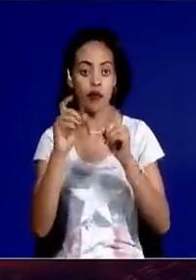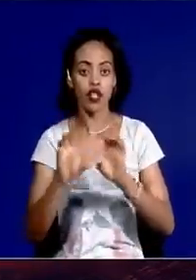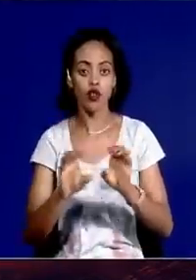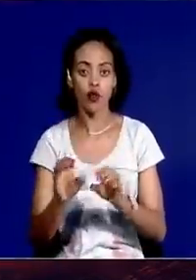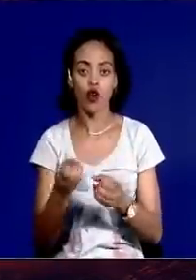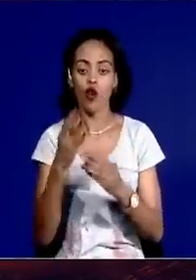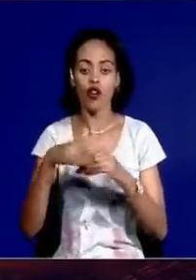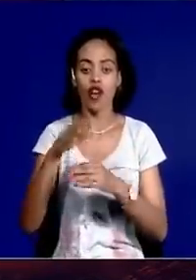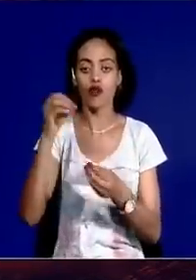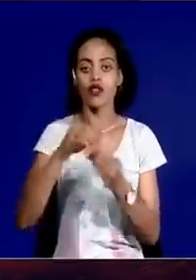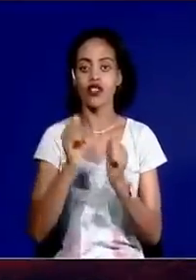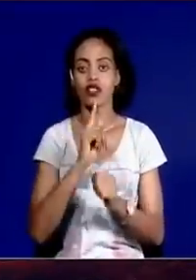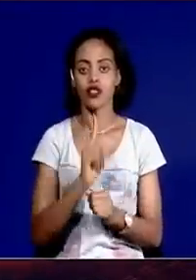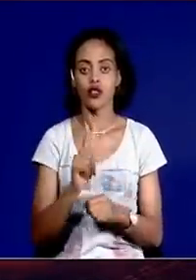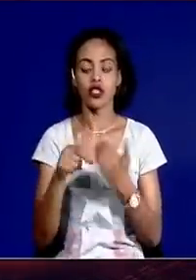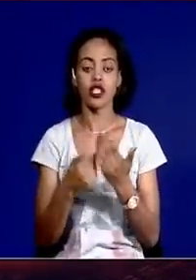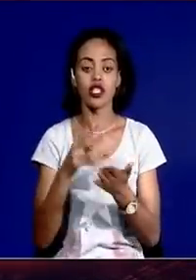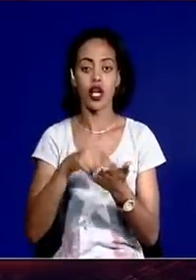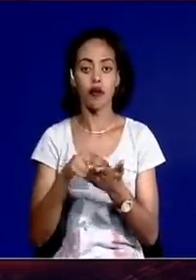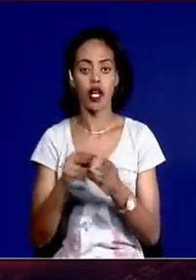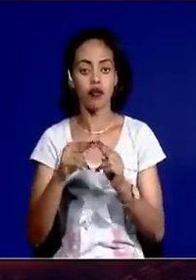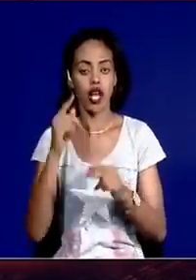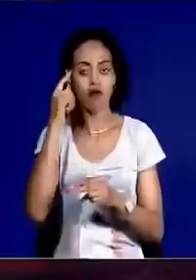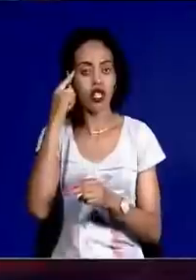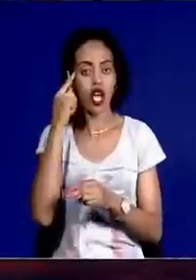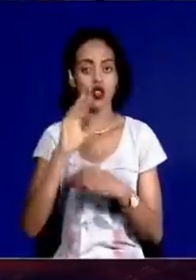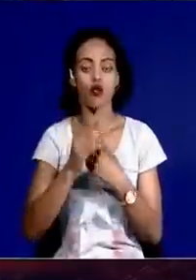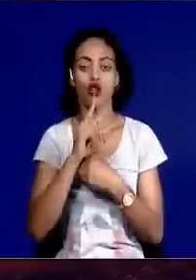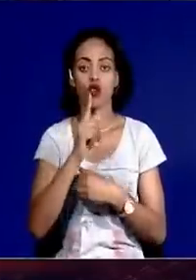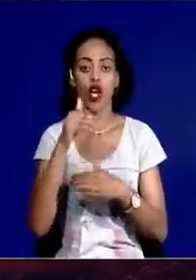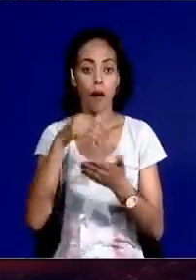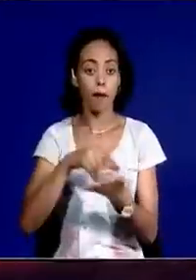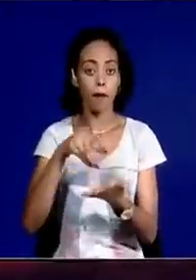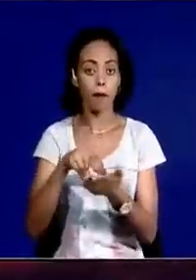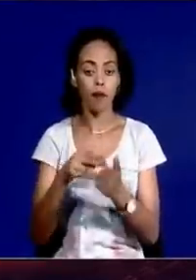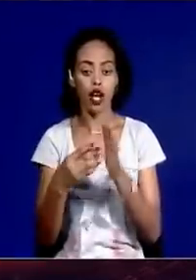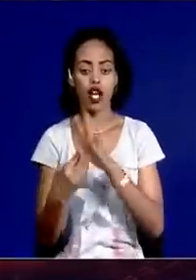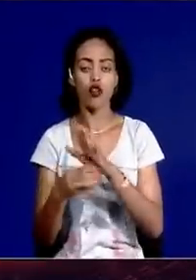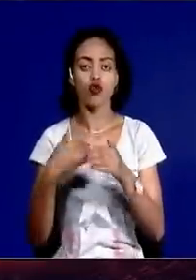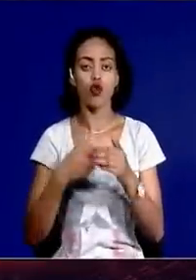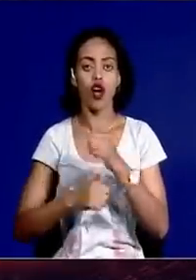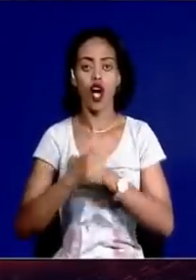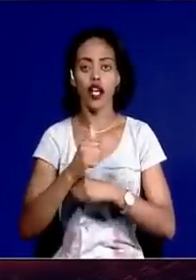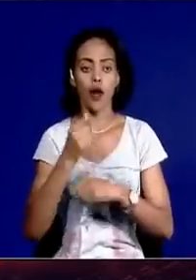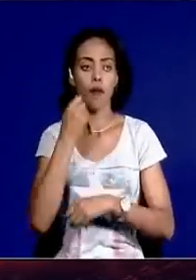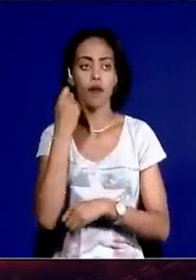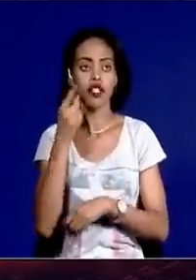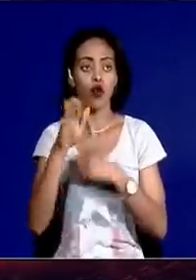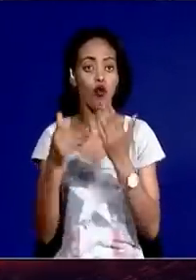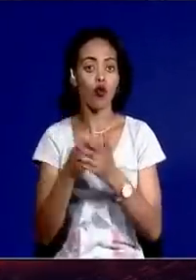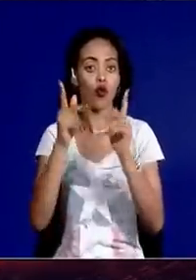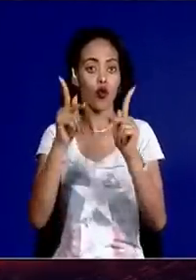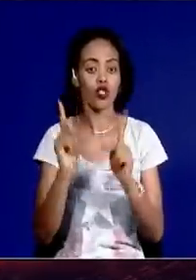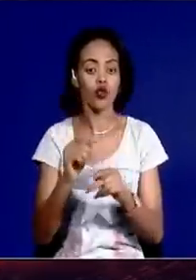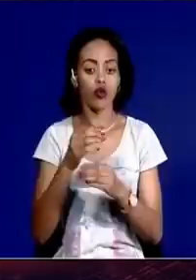كوني خلي مالتي الذين أي ما قاله ذا تحساس كوني الله زي أبا كتمام قاله أنت قال لي زول حدا قبل مجنزب كل حبرة سب